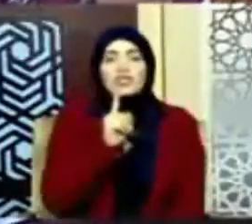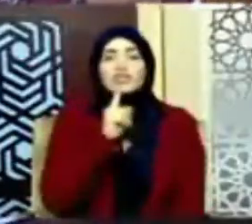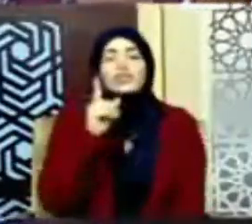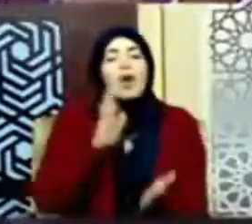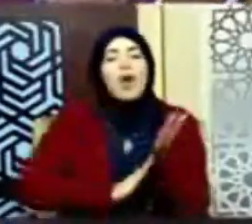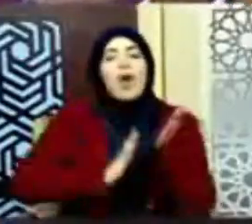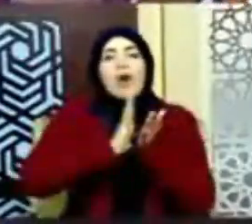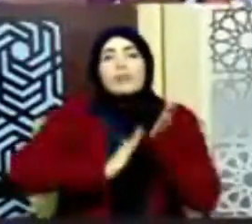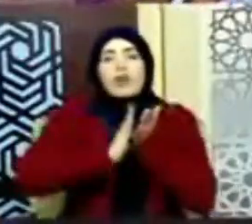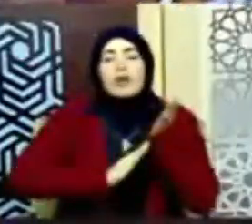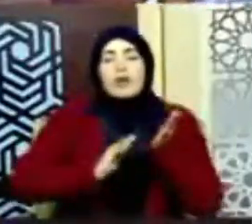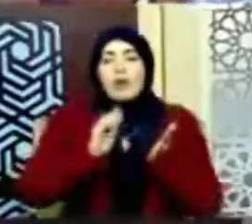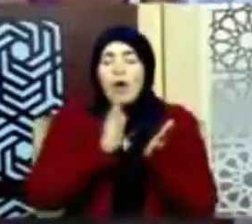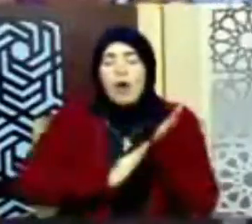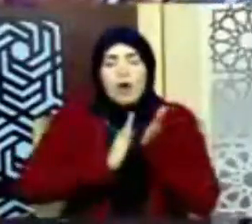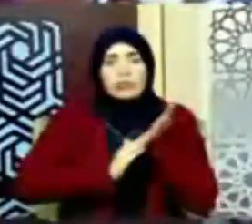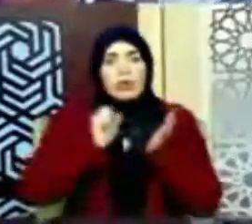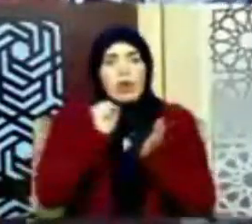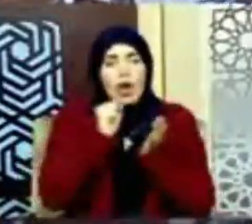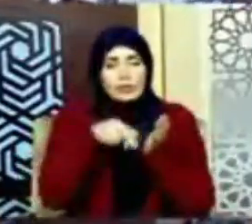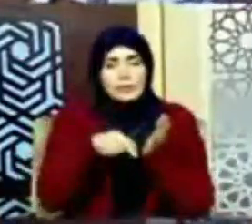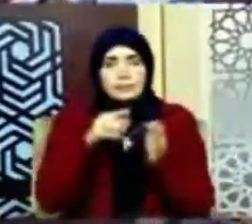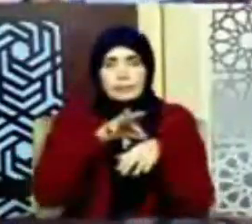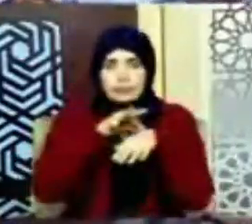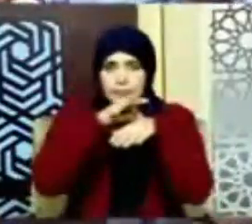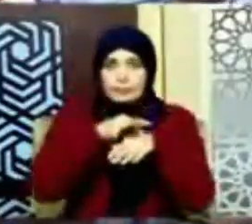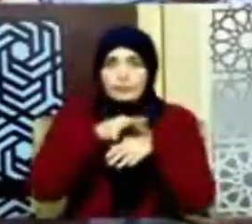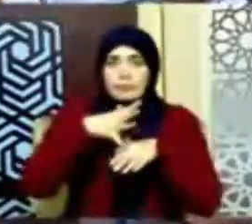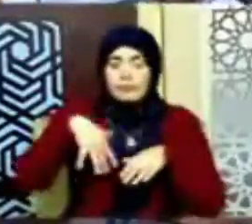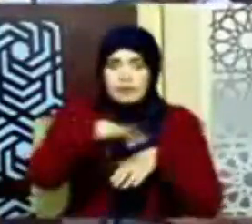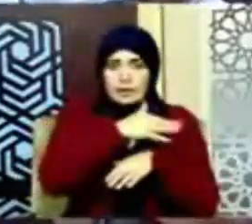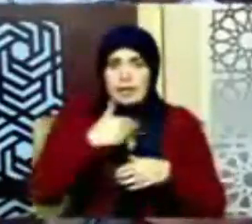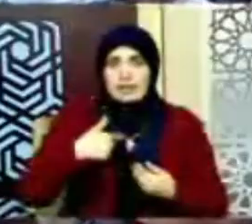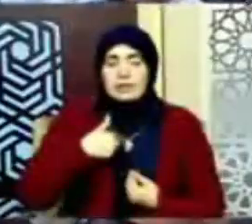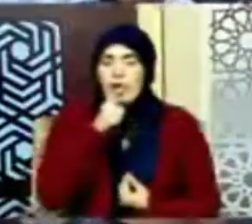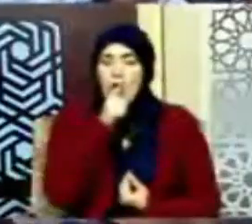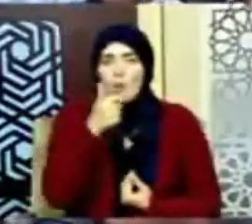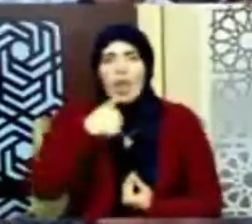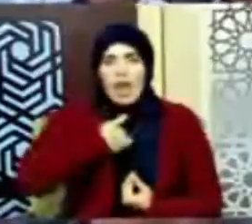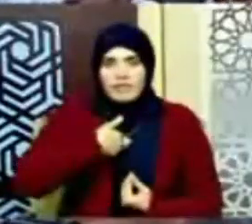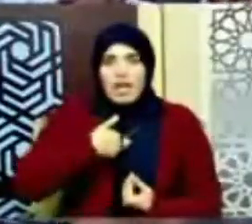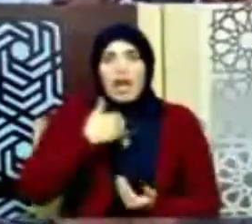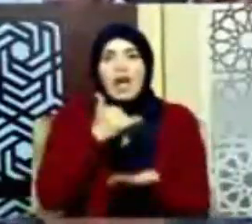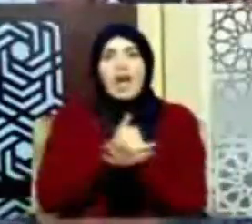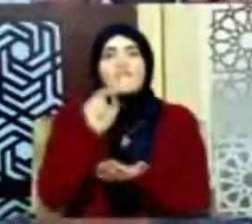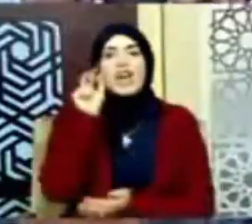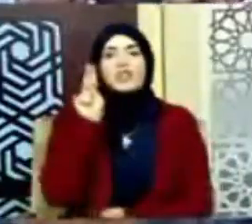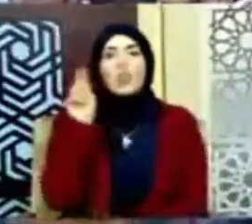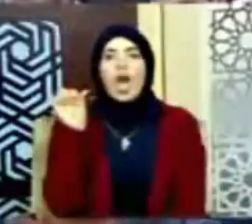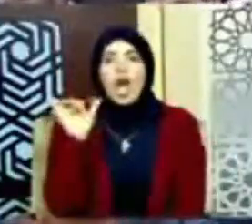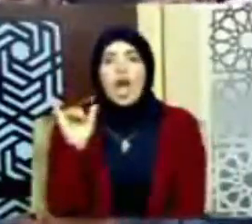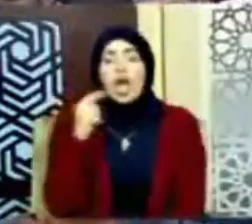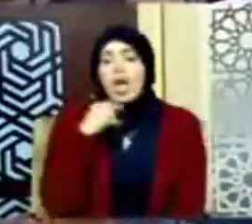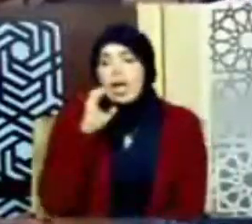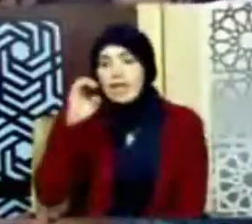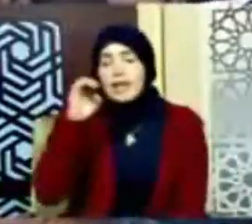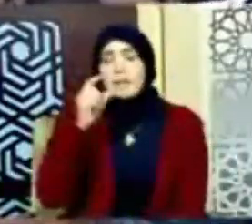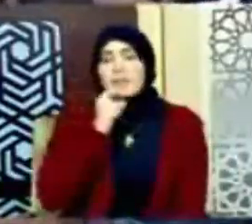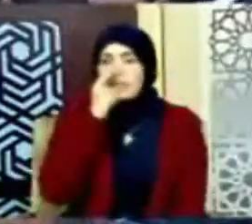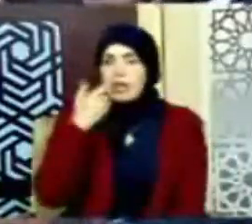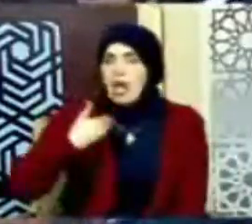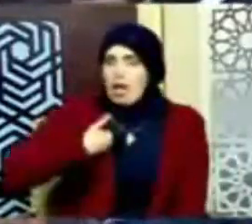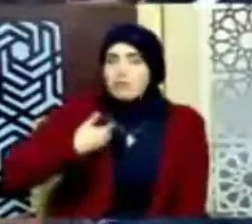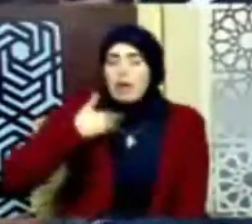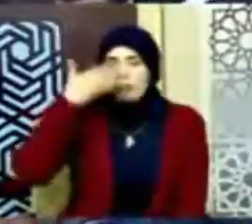دين الناس ودنياهم أناس نصبوا أنفسهم للفتوى وتحدثوا في دين